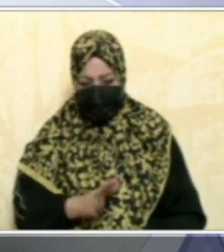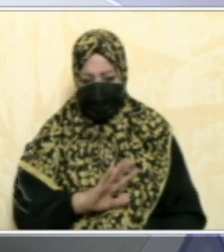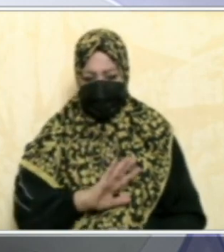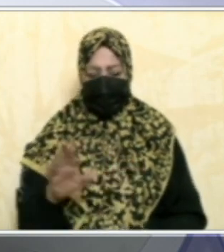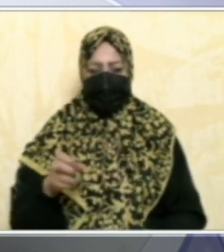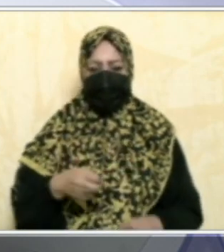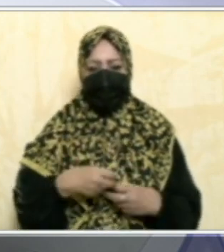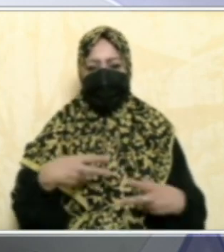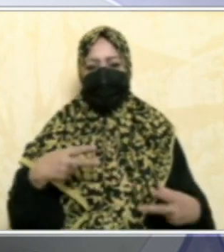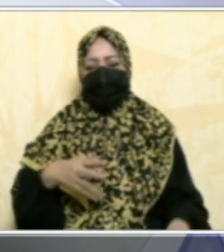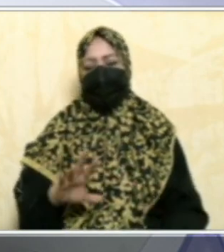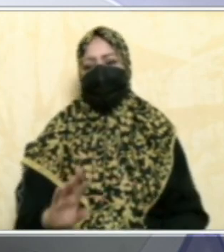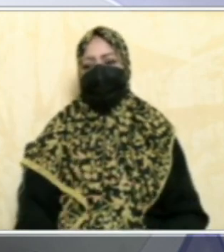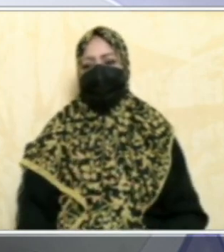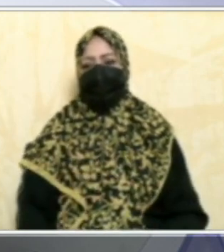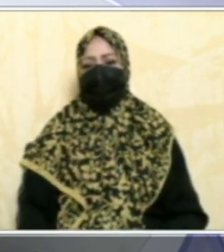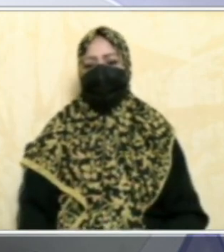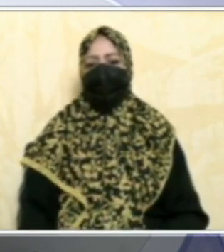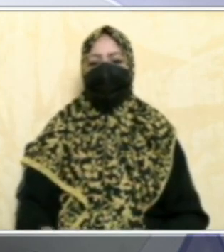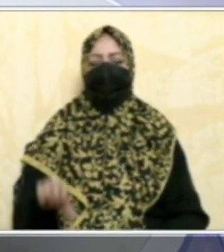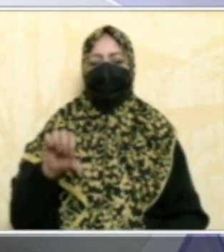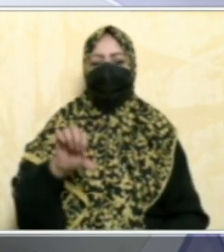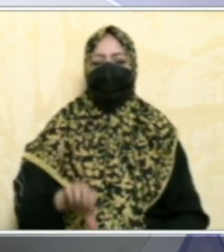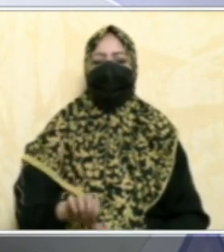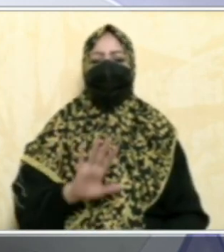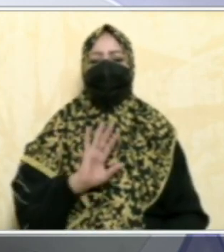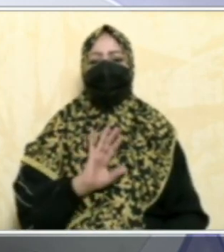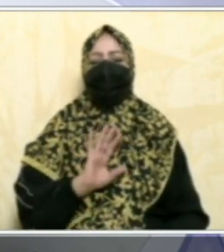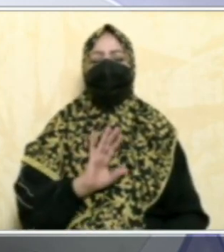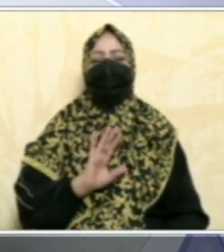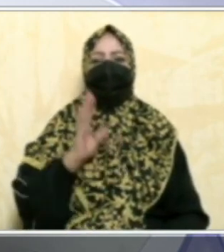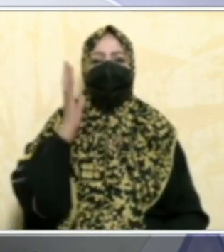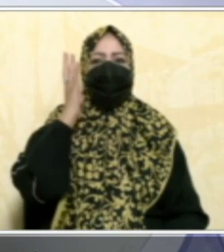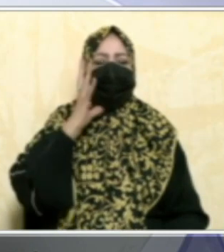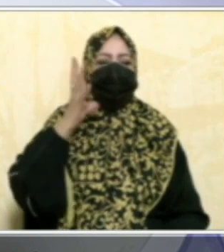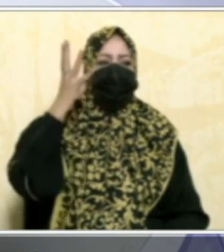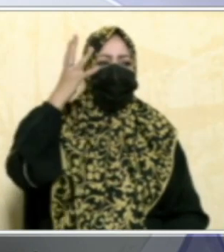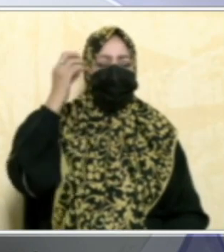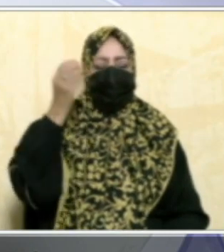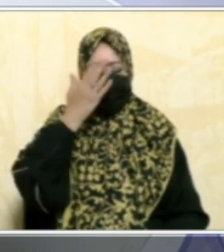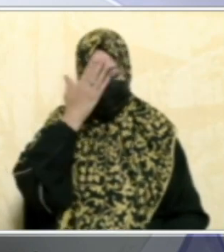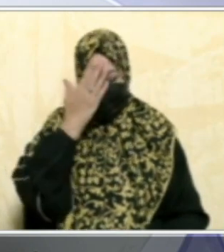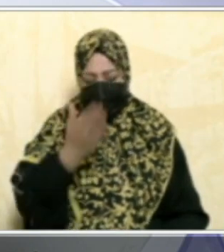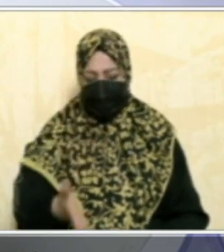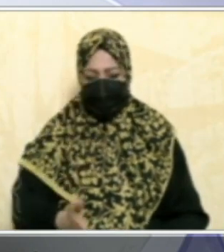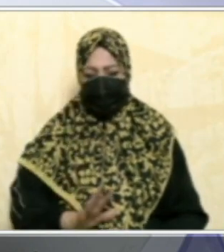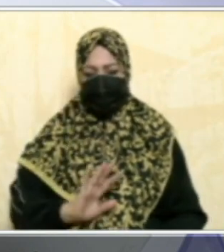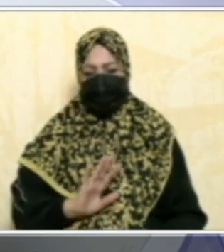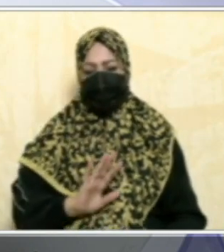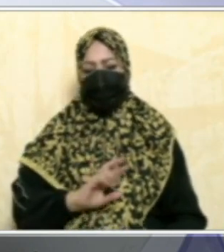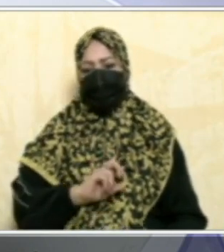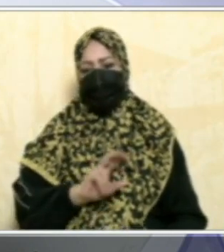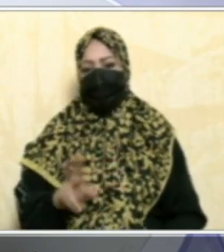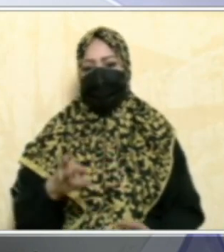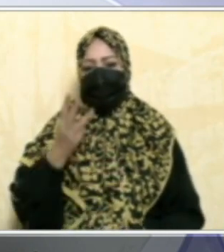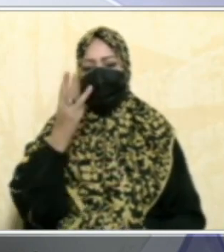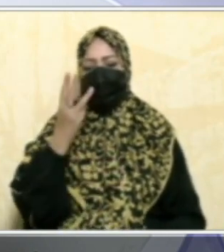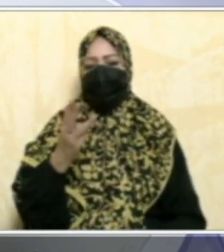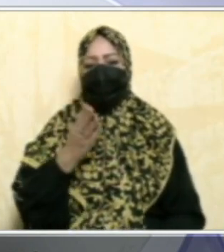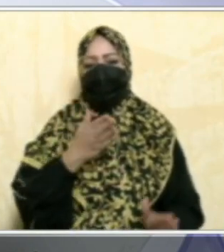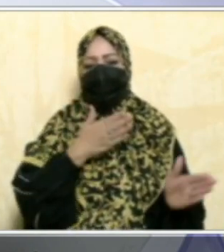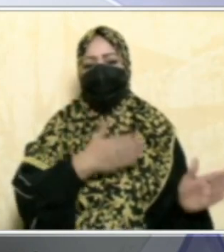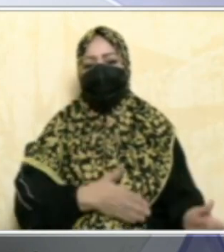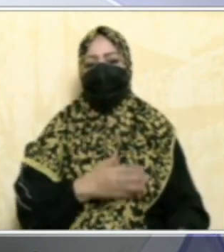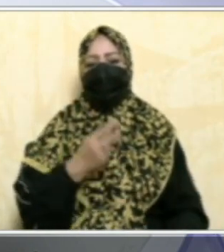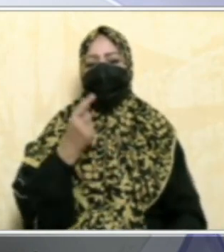هو النسيان السجود القبلي الذي يكون لثلاث سنن، وفوت قبلي ثلاث سنن، إذا